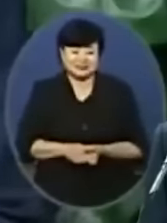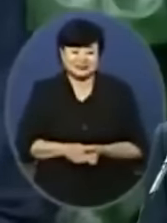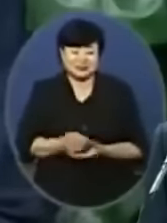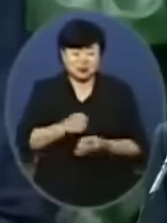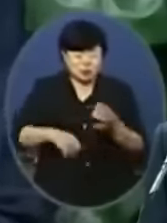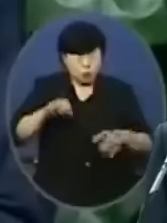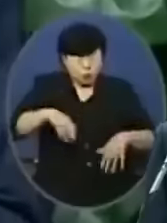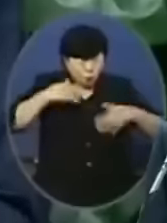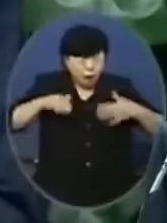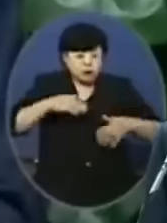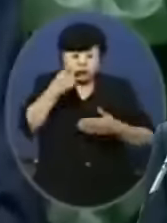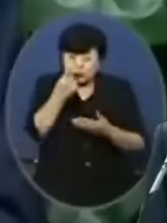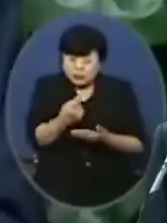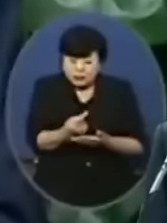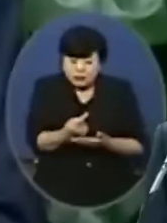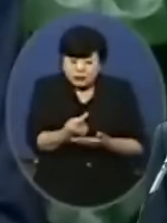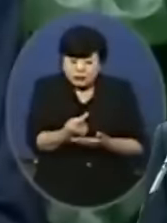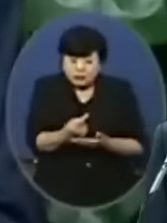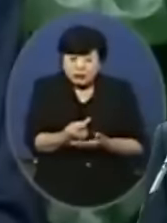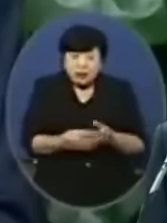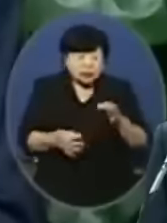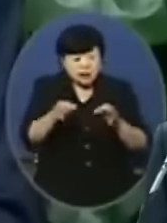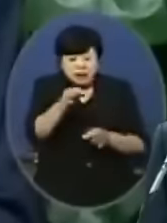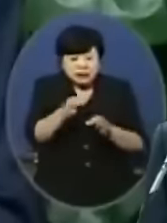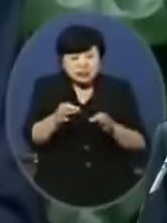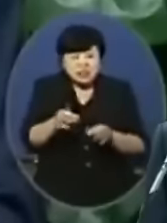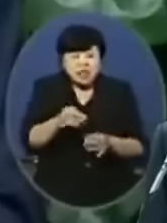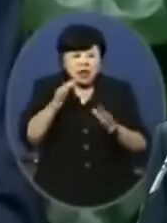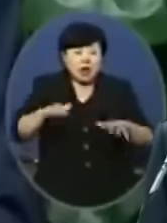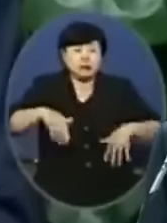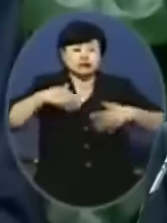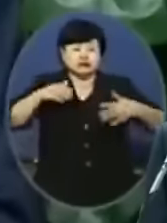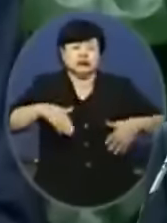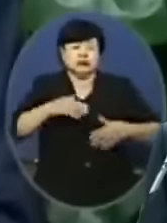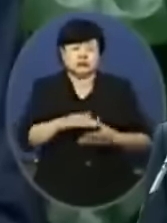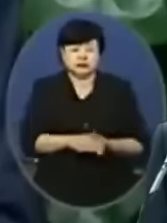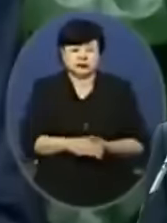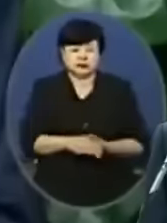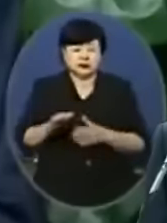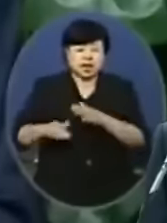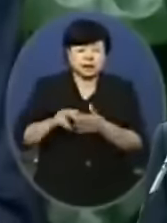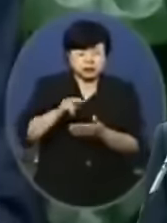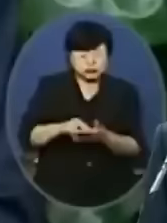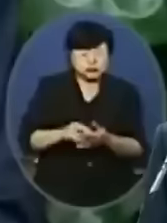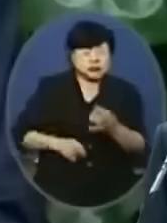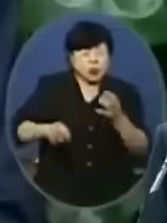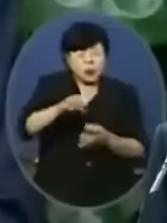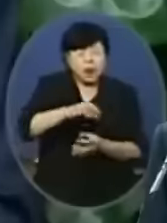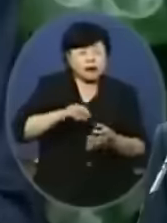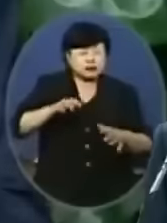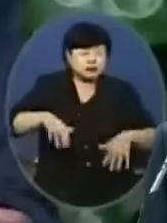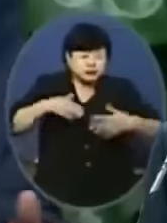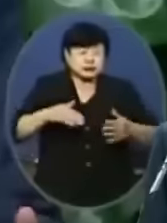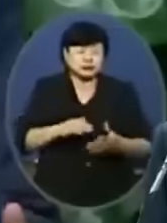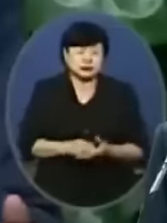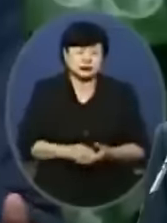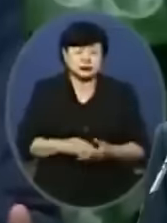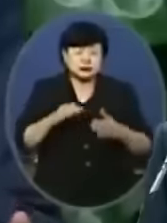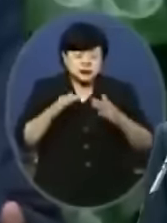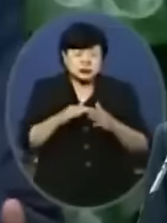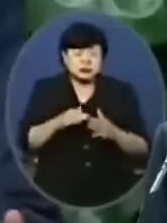광풍이 불어닥칩니다. 경제적인 광풍, 가정의 문제가 광풍처럼 생활의